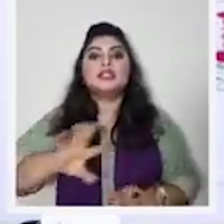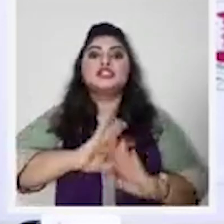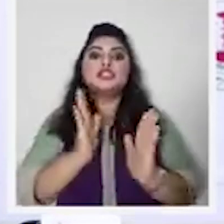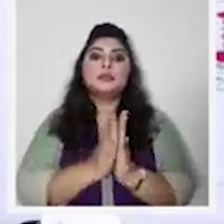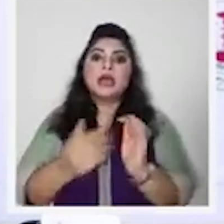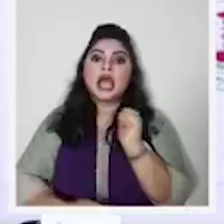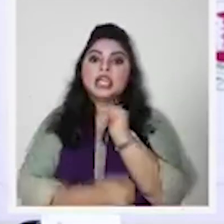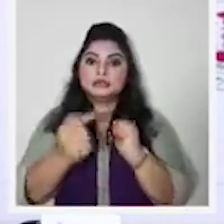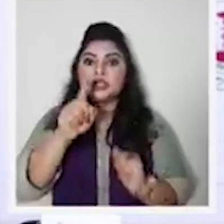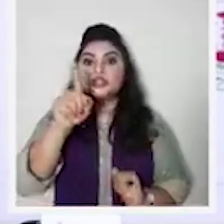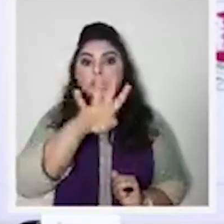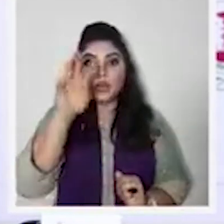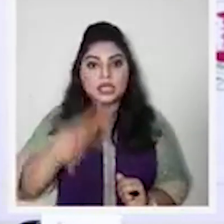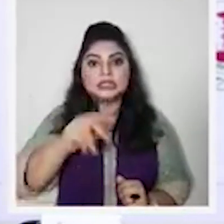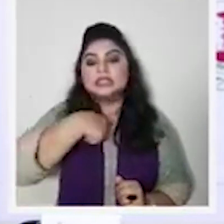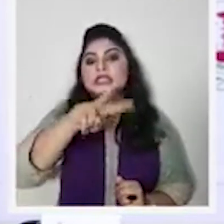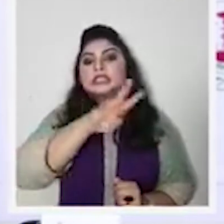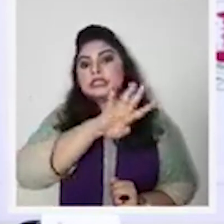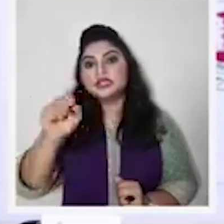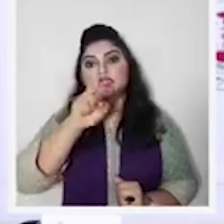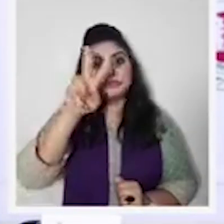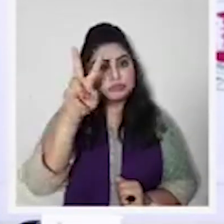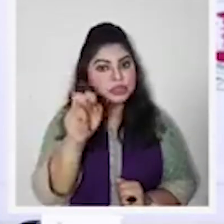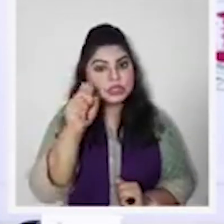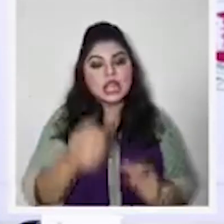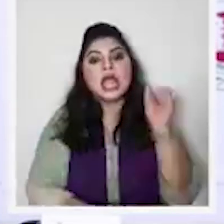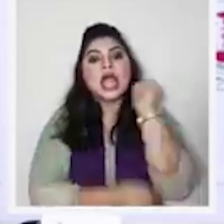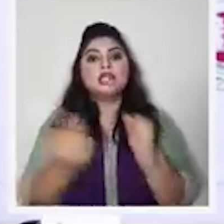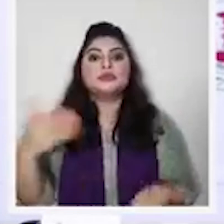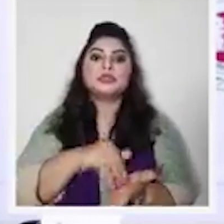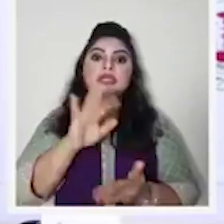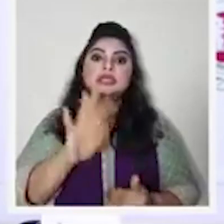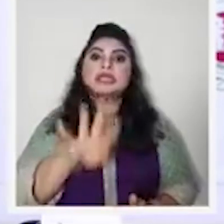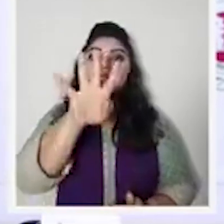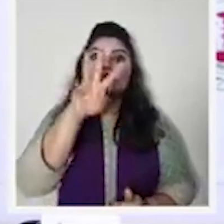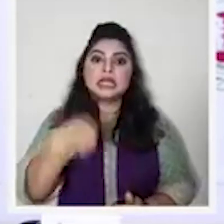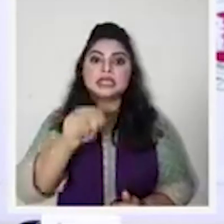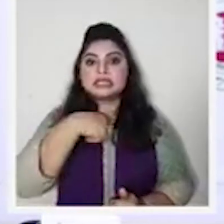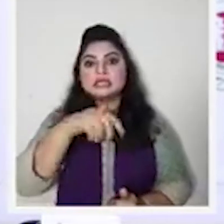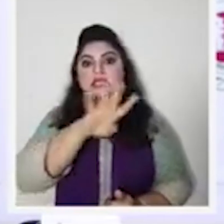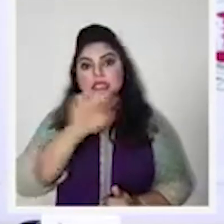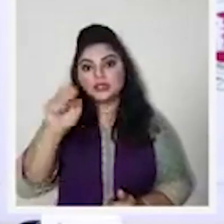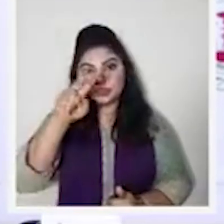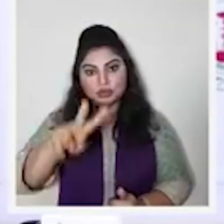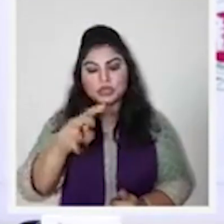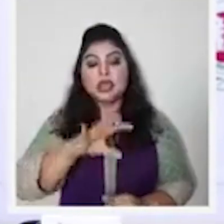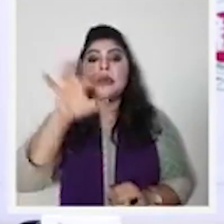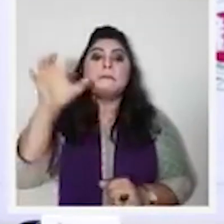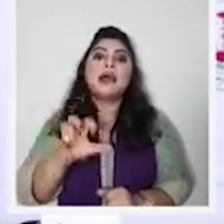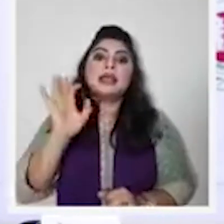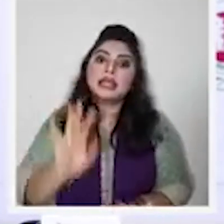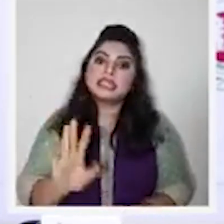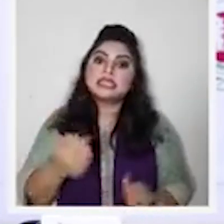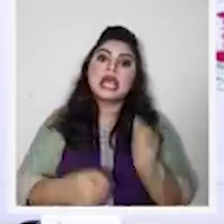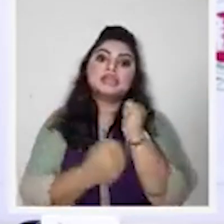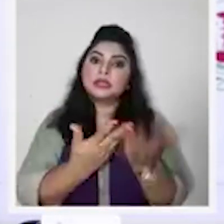হাসপাতালে এবং খালি আছে 105টি। সারা দেশে শয্যা সংখ্যা, সাধারণ শয্যা 14,720টি, রোগী ভর্তি